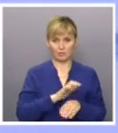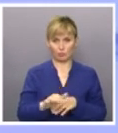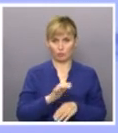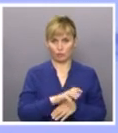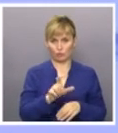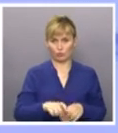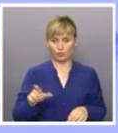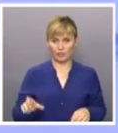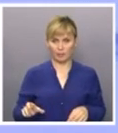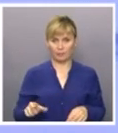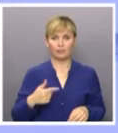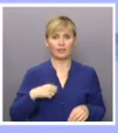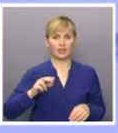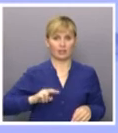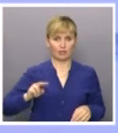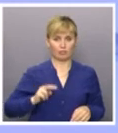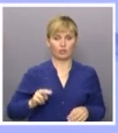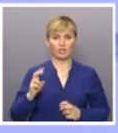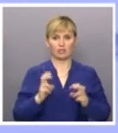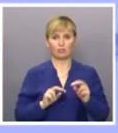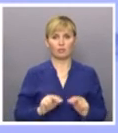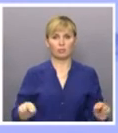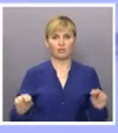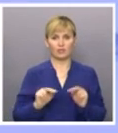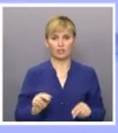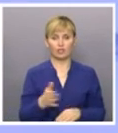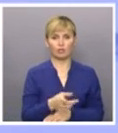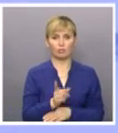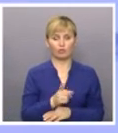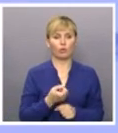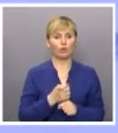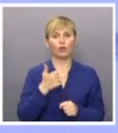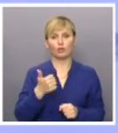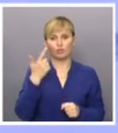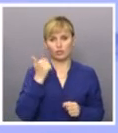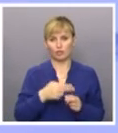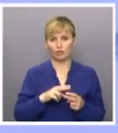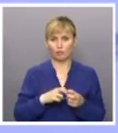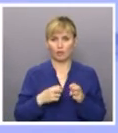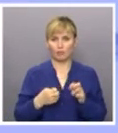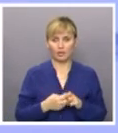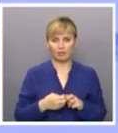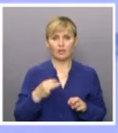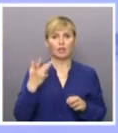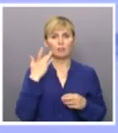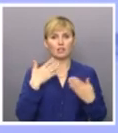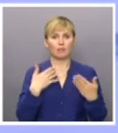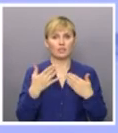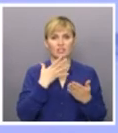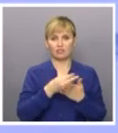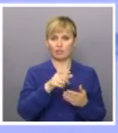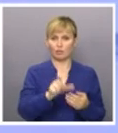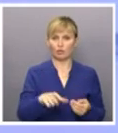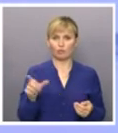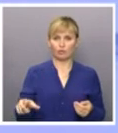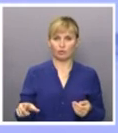КазГУ, работал в аграрном университете преподавателем кафедры рыбоводства, очень хорошо знаю эту проблему. Я постоянно общаюсь со своими товарищами,